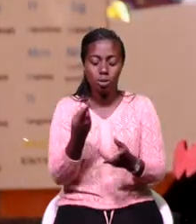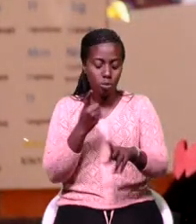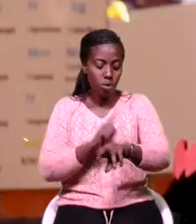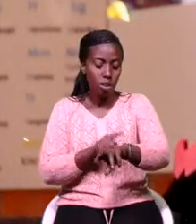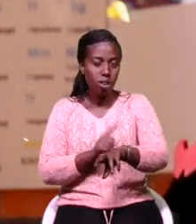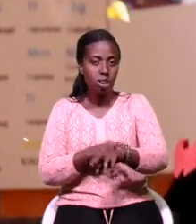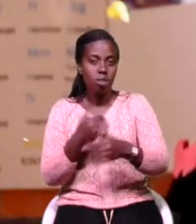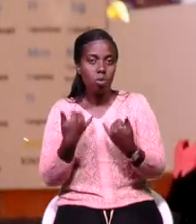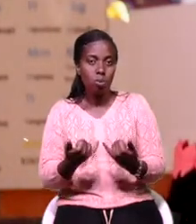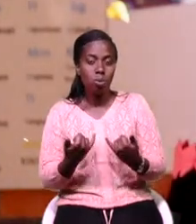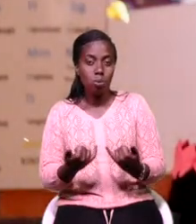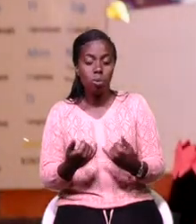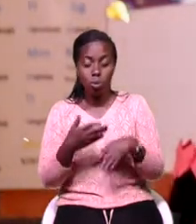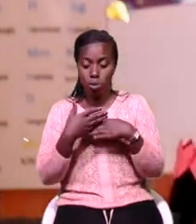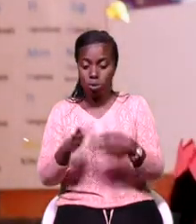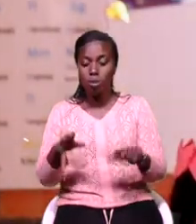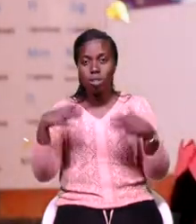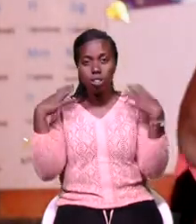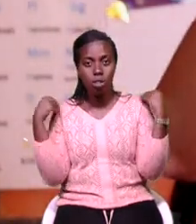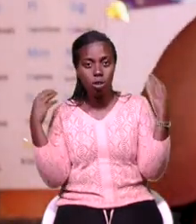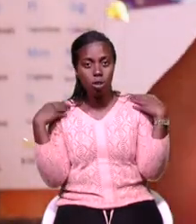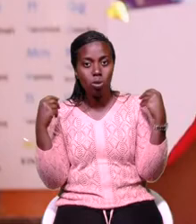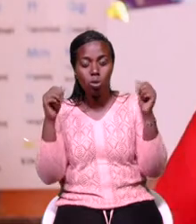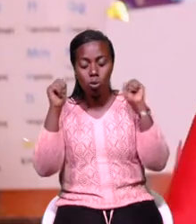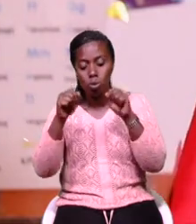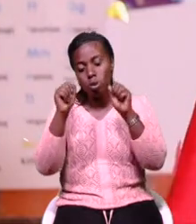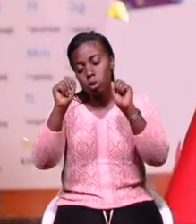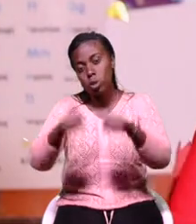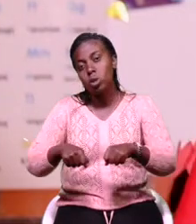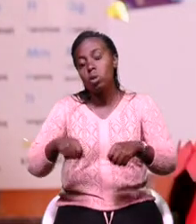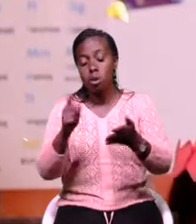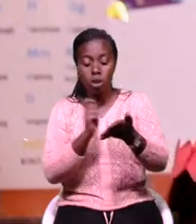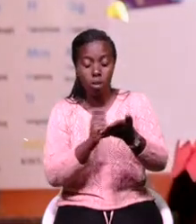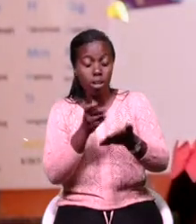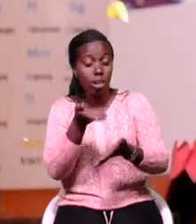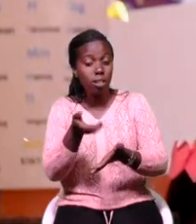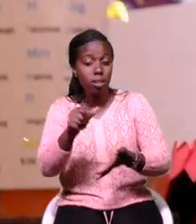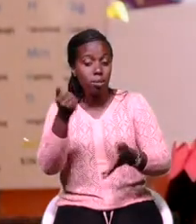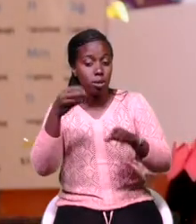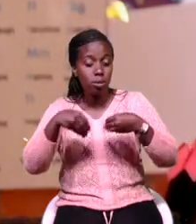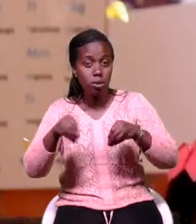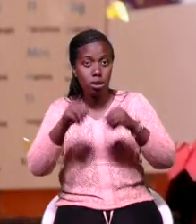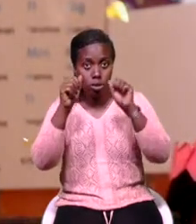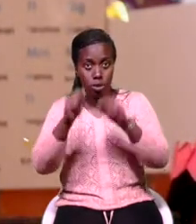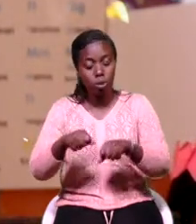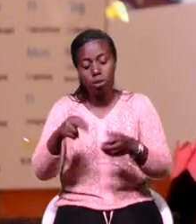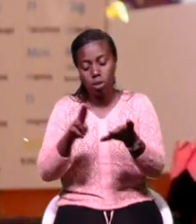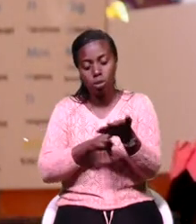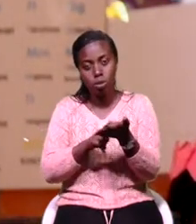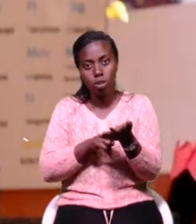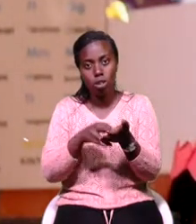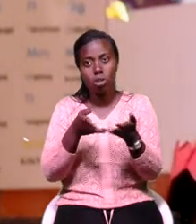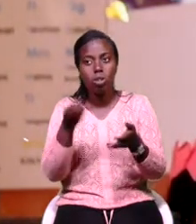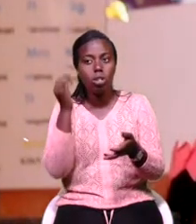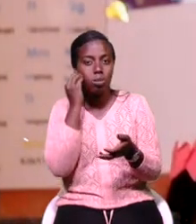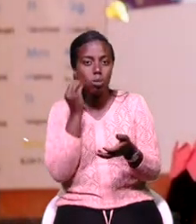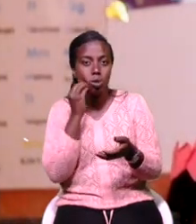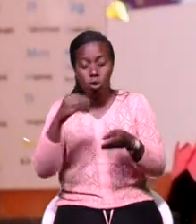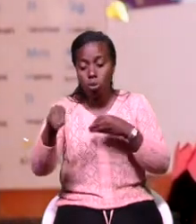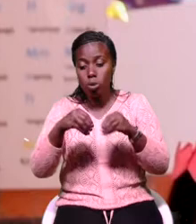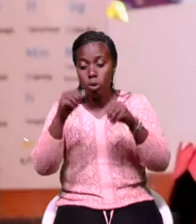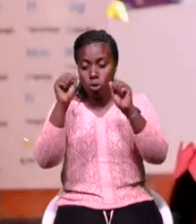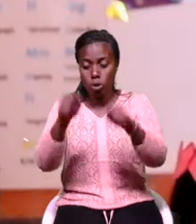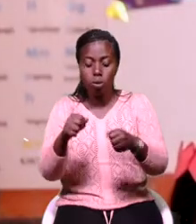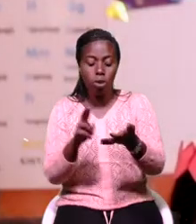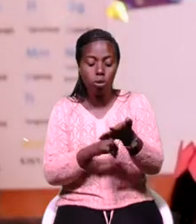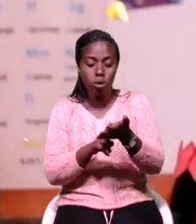rero nkuko twamaze kwitoza uburyo ushobora kwandika ariko hari ibindi bikoresho ushobora gukoresha uri mu rugo ibikoresho ushobora